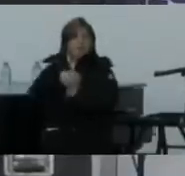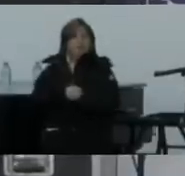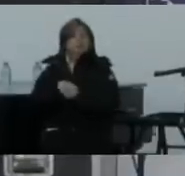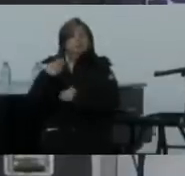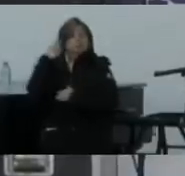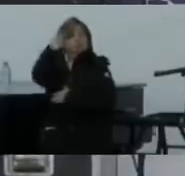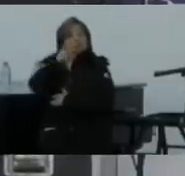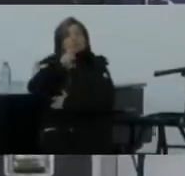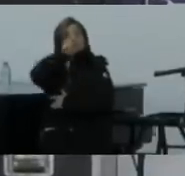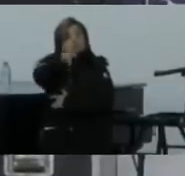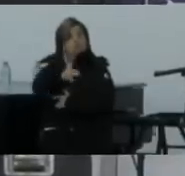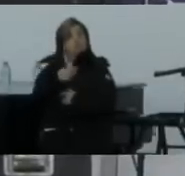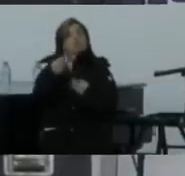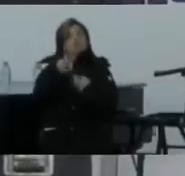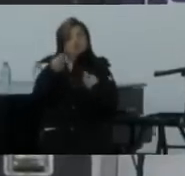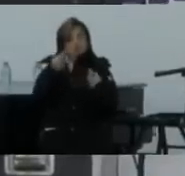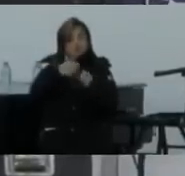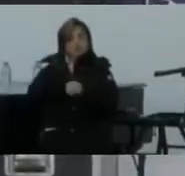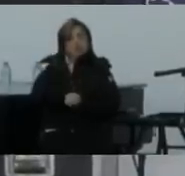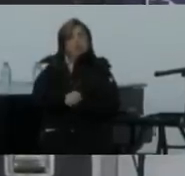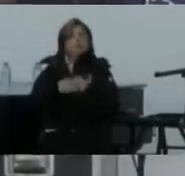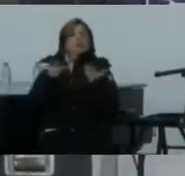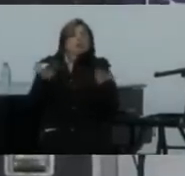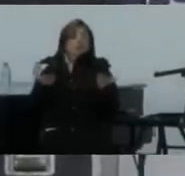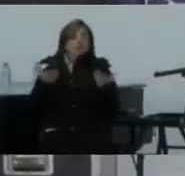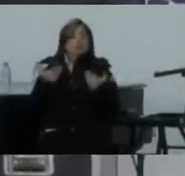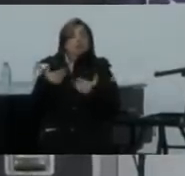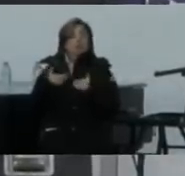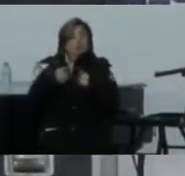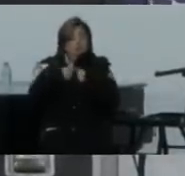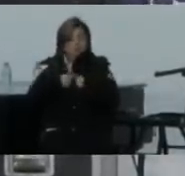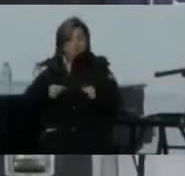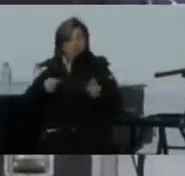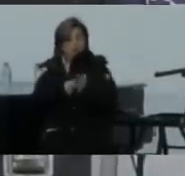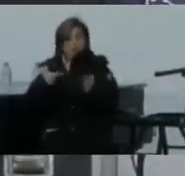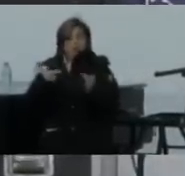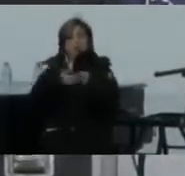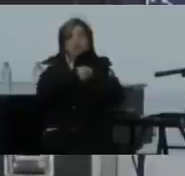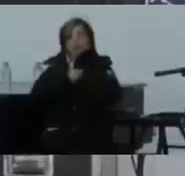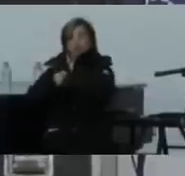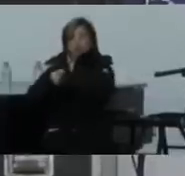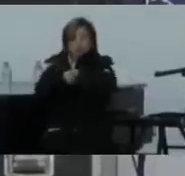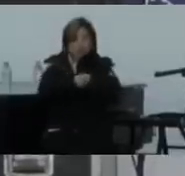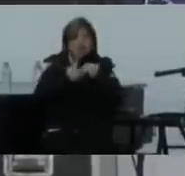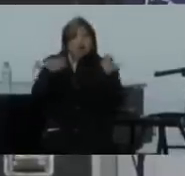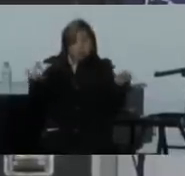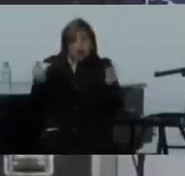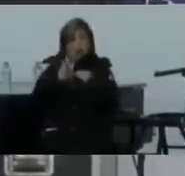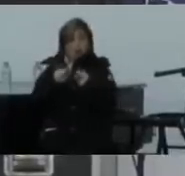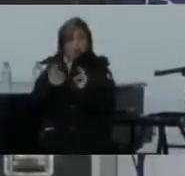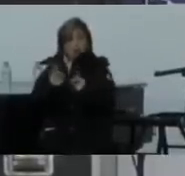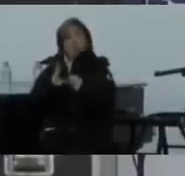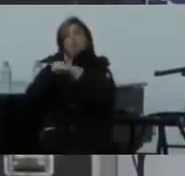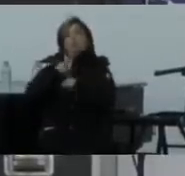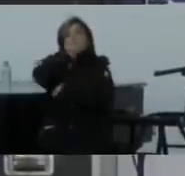andiamo lì a dire, va bene, dato che si basa sulla solidarietà, facciamola la solidarietà, facciamo gli euro bond, significa mettere i debiti